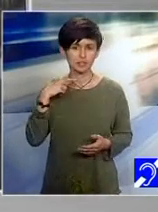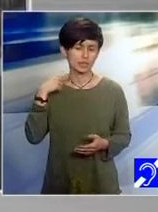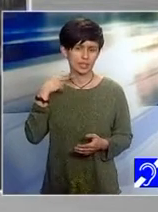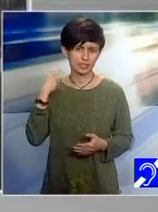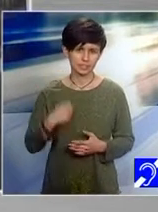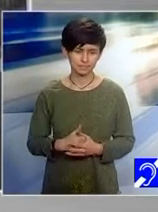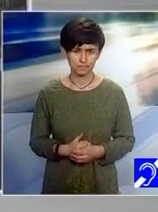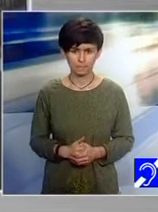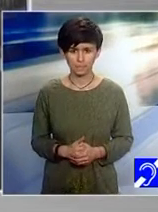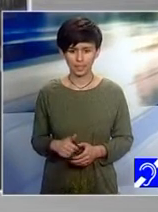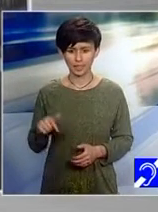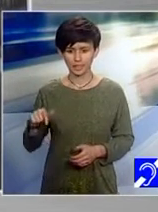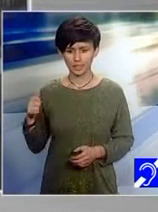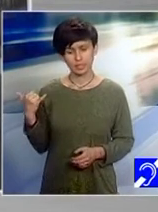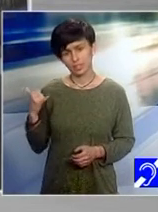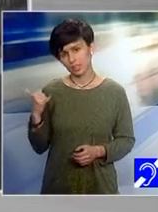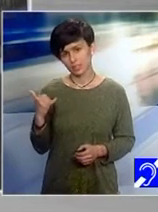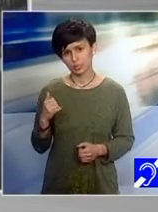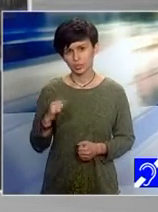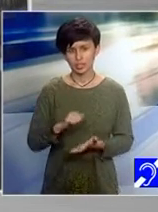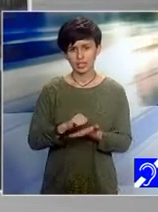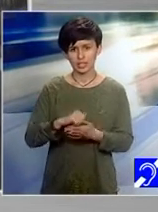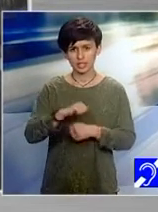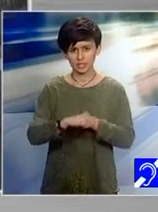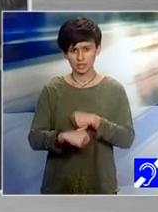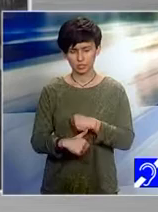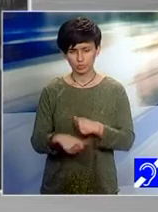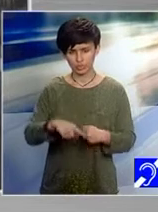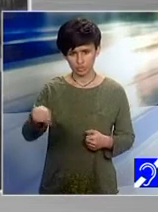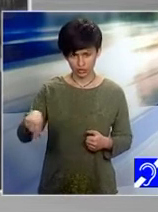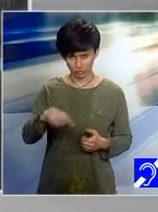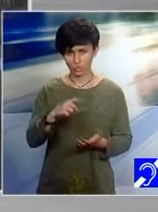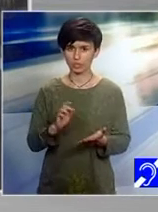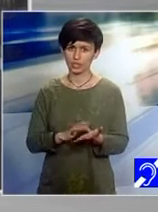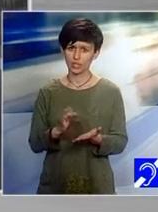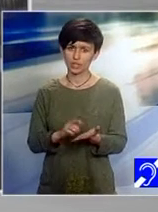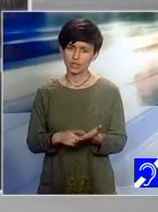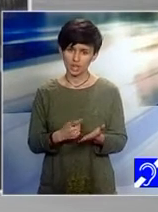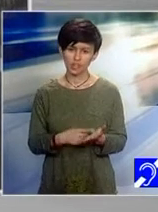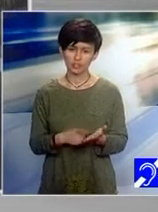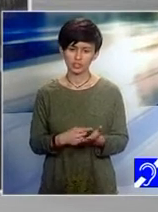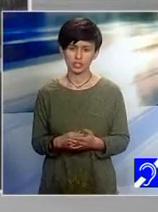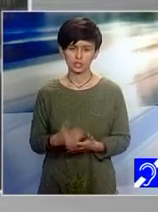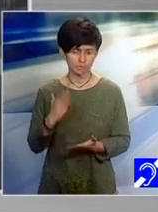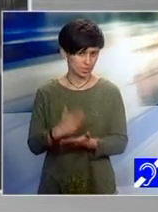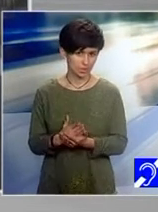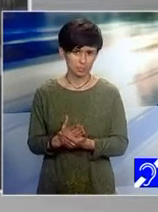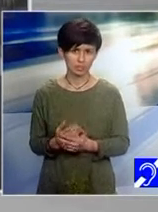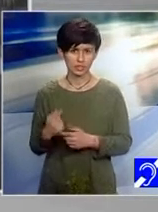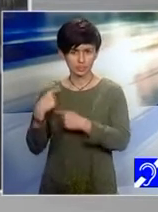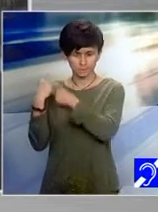engleză. A adus cartea la Târgu Mureș și noi am cerut dreptul de la urmașii domnului